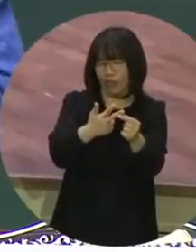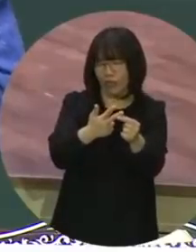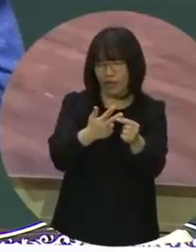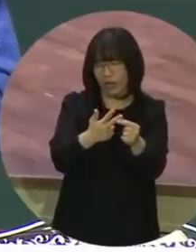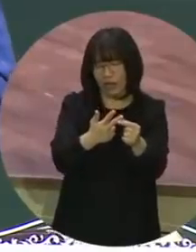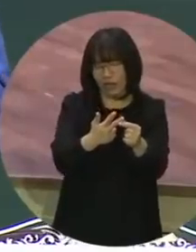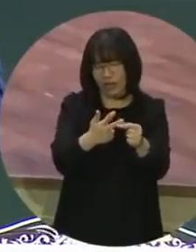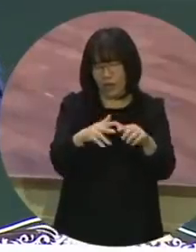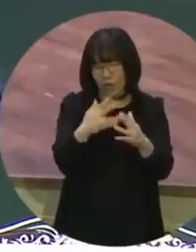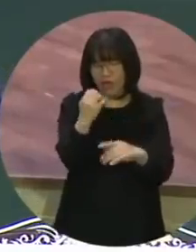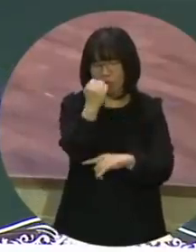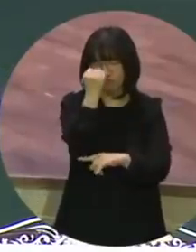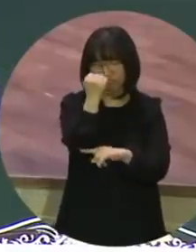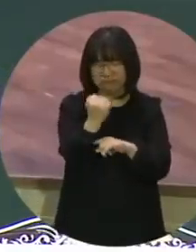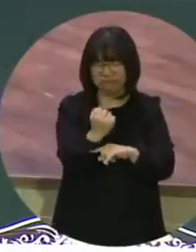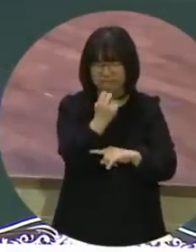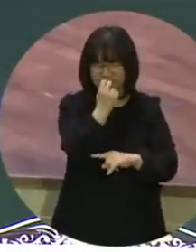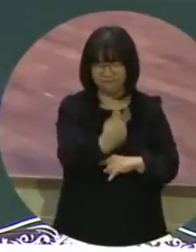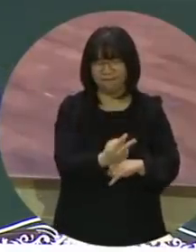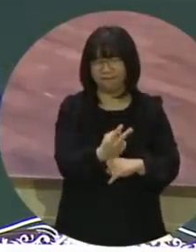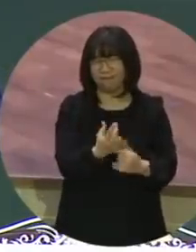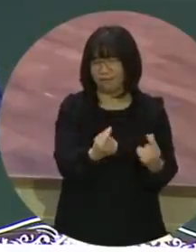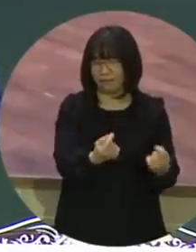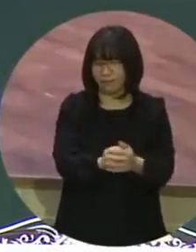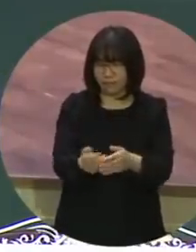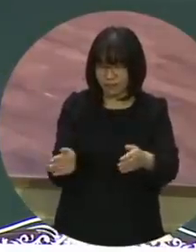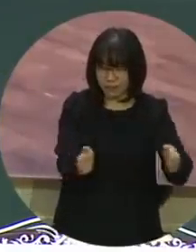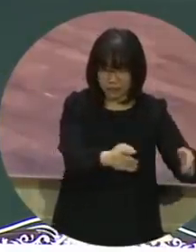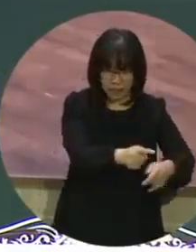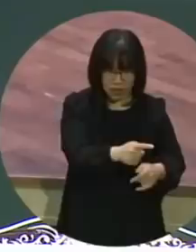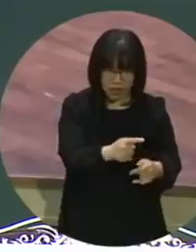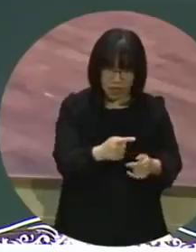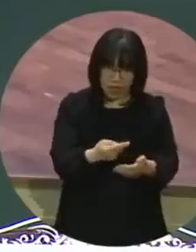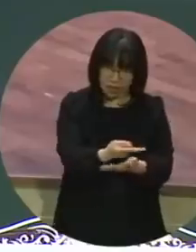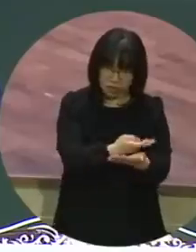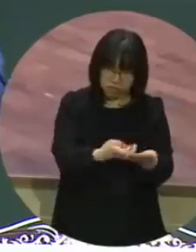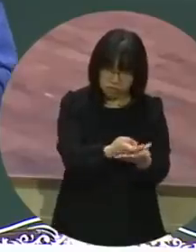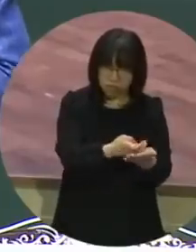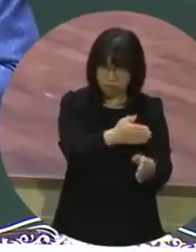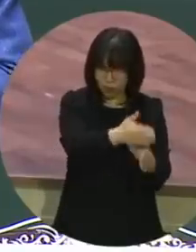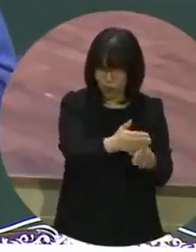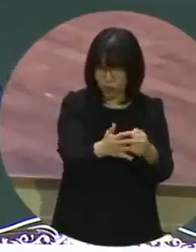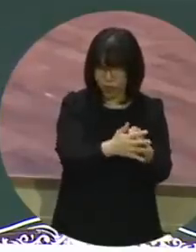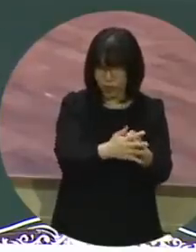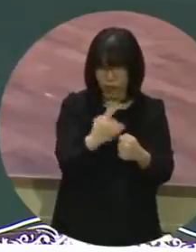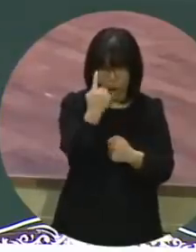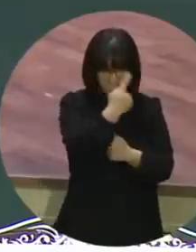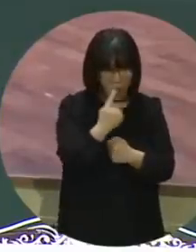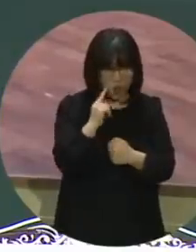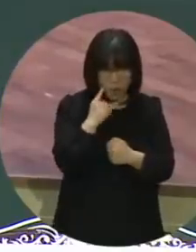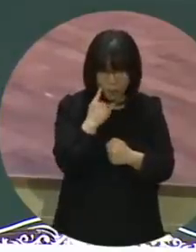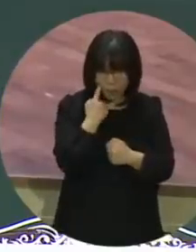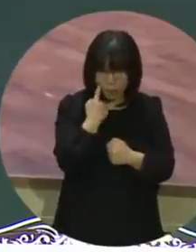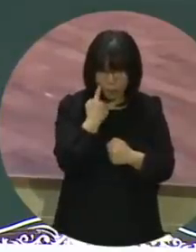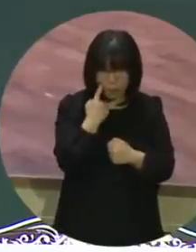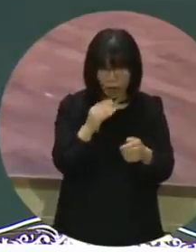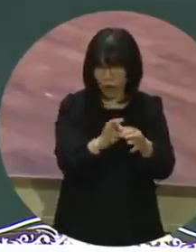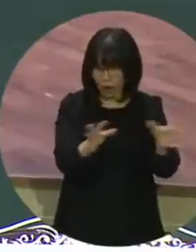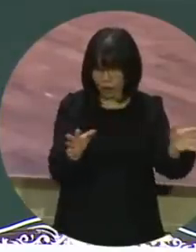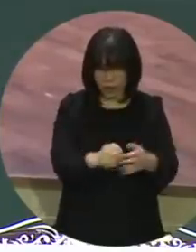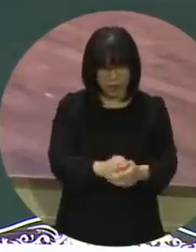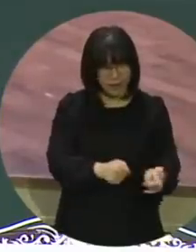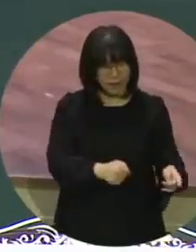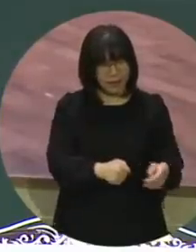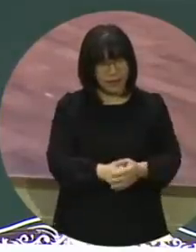그냥. 너무너무 시달려가지고 아시겠어요? 그 잡혀있는 자의 특징이에요. 그 잡힌데 찾아가지고 답 달래. 이 등신 병신